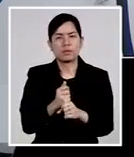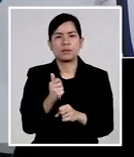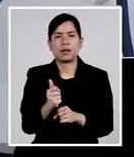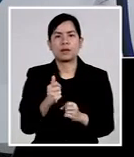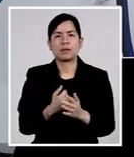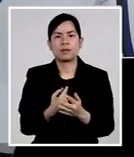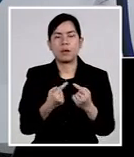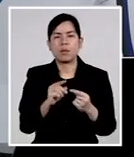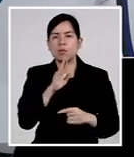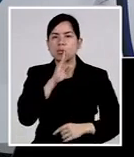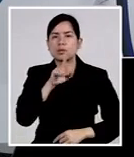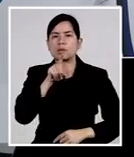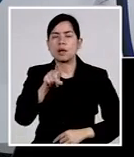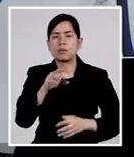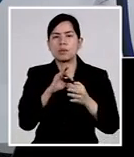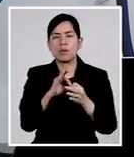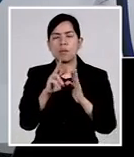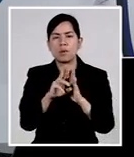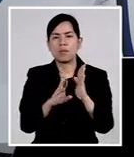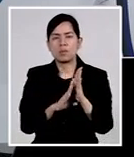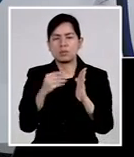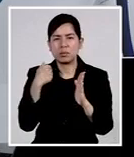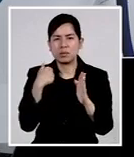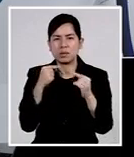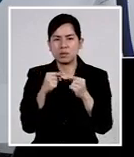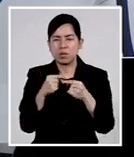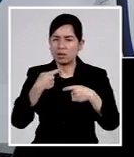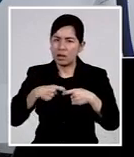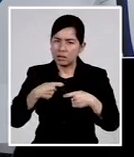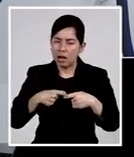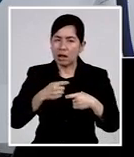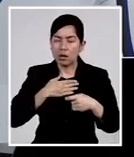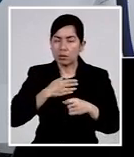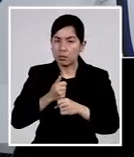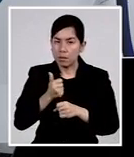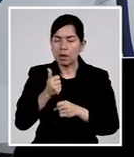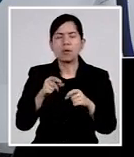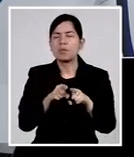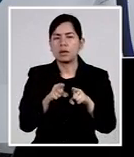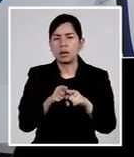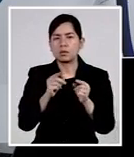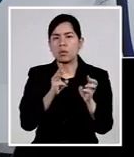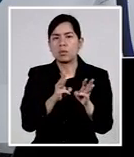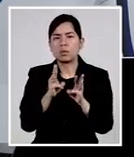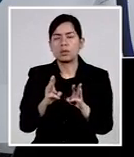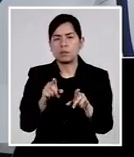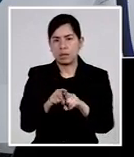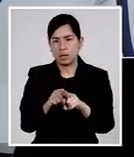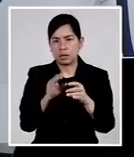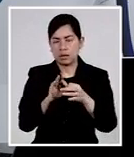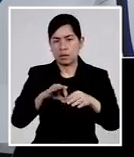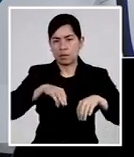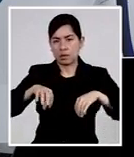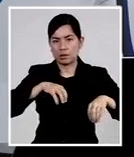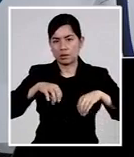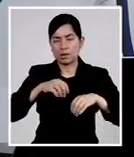แต่ถามว่าระบบที่มันมีความซับซ้อนมากกว่านี้ทำได้ไหมฮะมันก็เหมือนกันใช้หลักการเดียวกันเท่าแต่การบริหารทรัพยาก